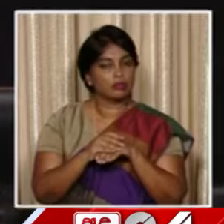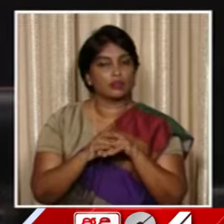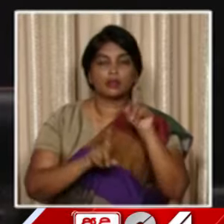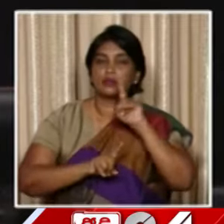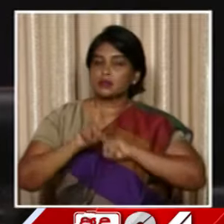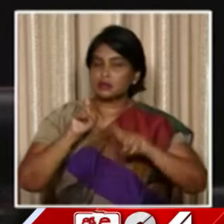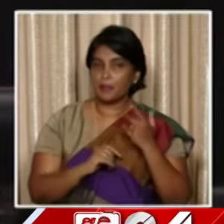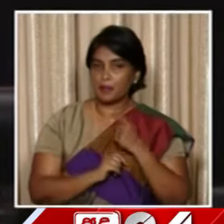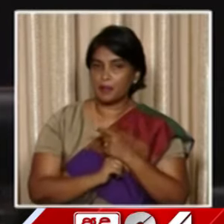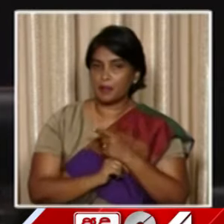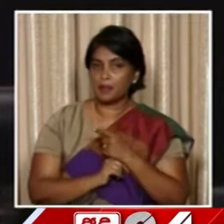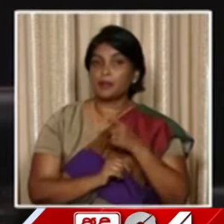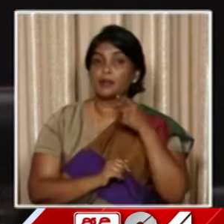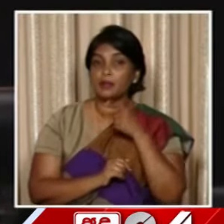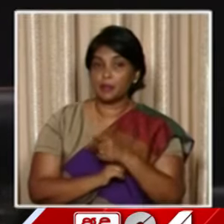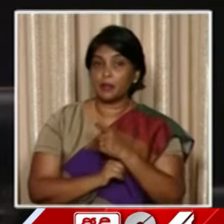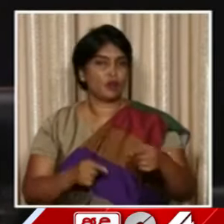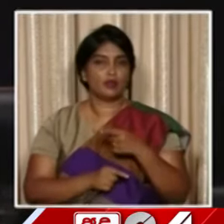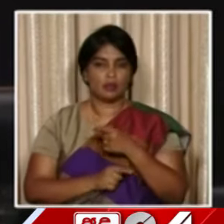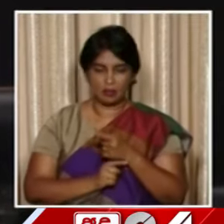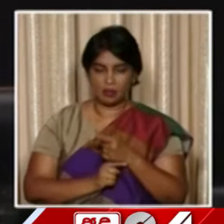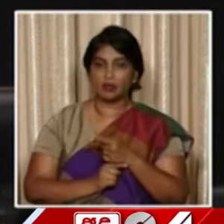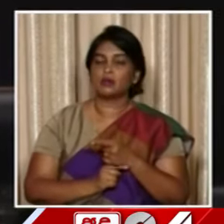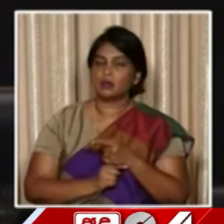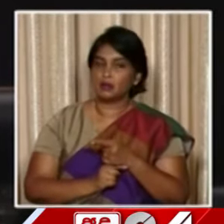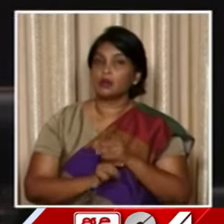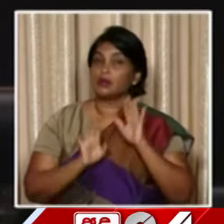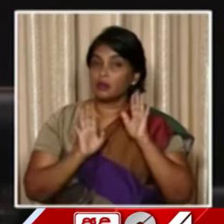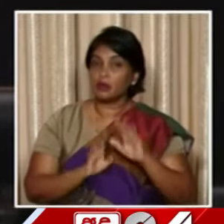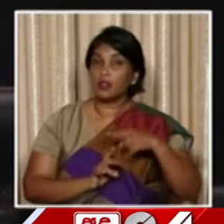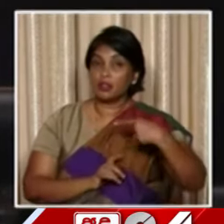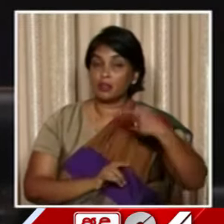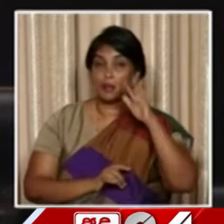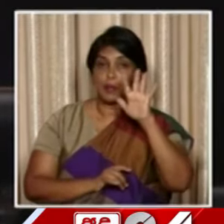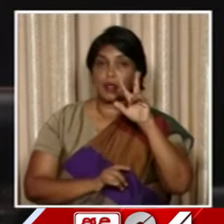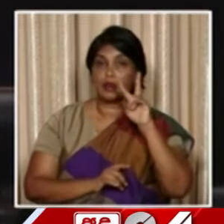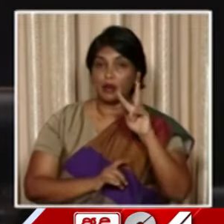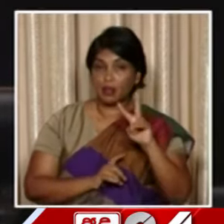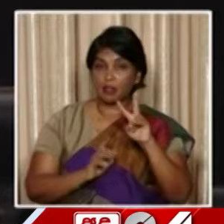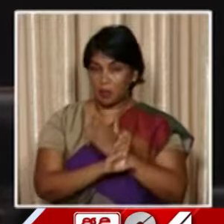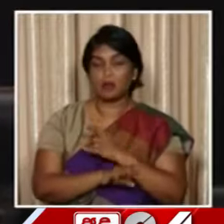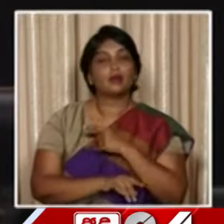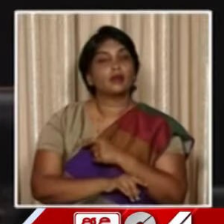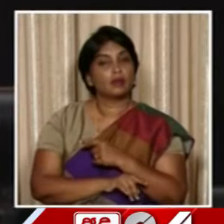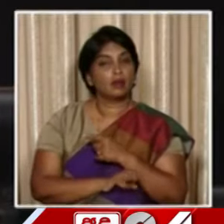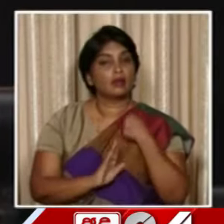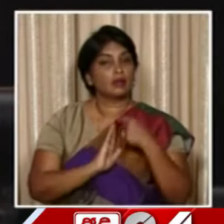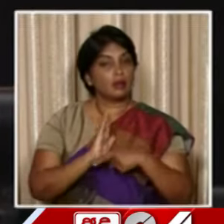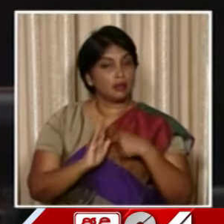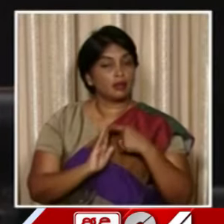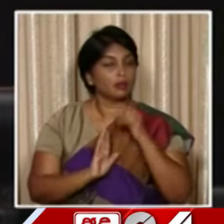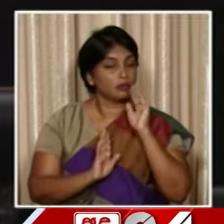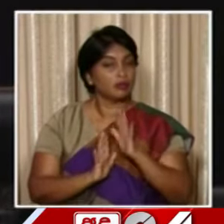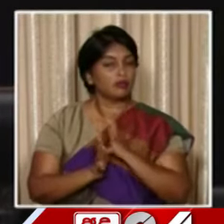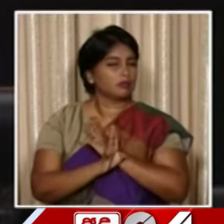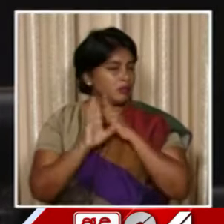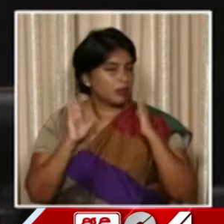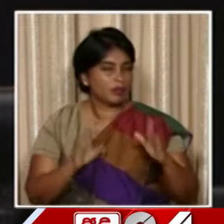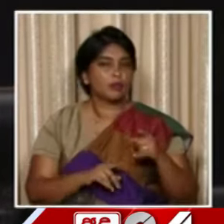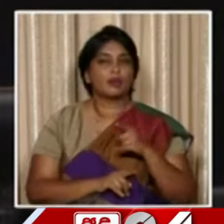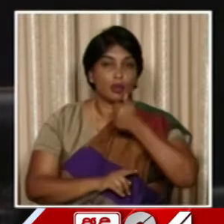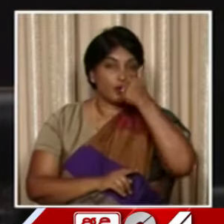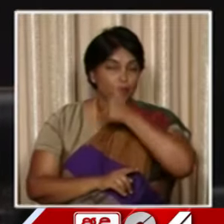සාකච්ඡාවක් ආරම්භ කරේ ඒ බලාපොරොත්තුවෙන්. නමුත් දින 52ක් යන්නේ ඉස්සෙල්ලා ලංකාවේ සිද්ධ වෙච්ච